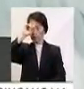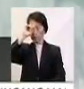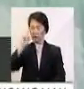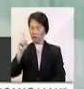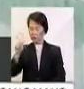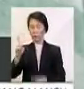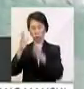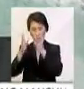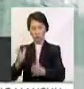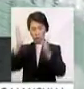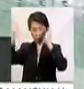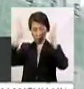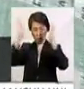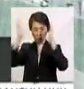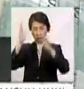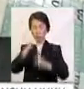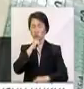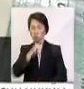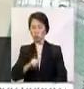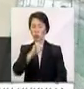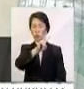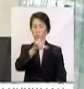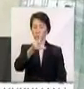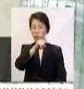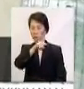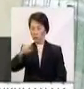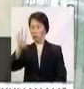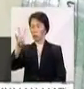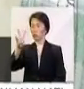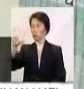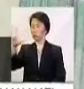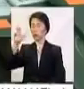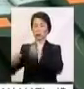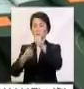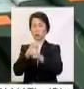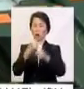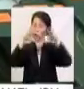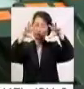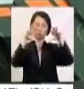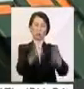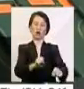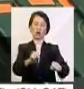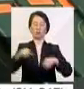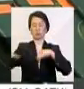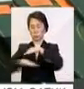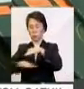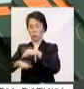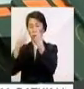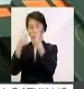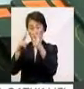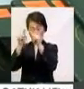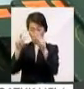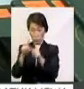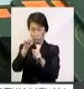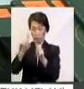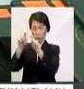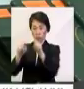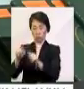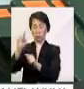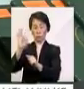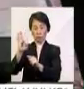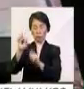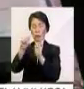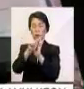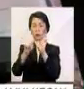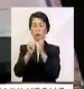warga tempatan berumur antara 23 hingga 73 tahun ditahan di bawah Seksyen 12-1-F